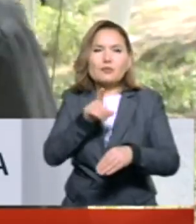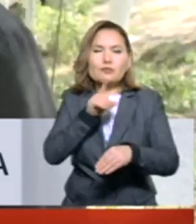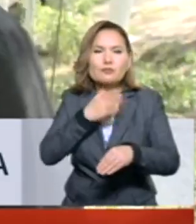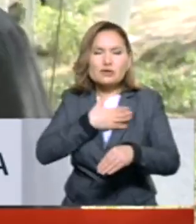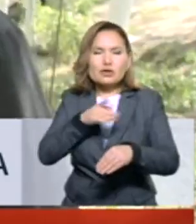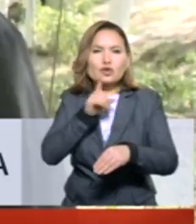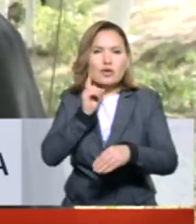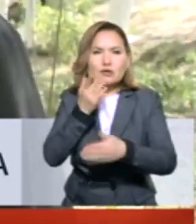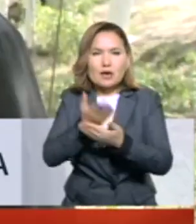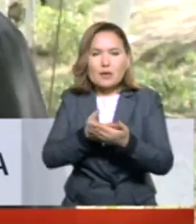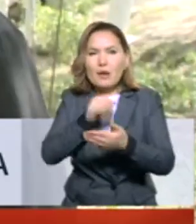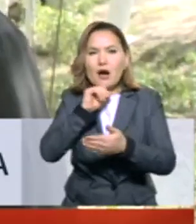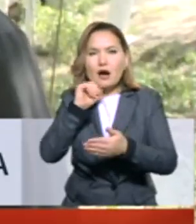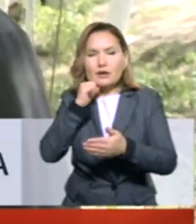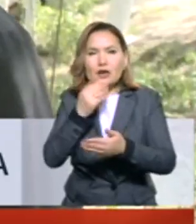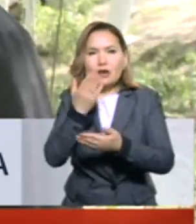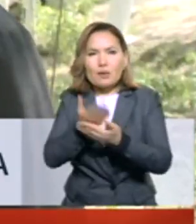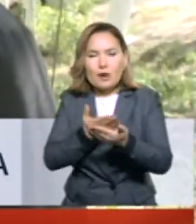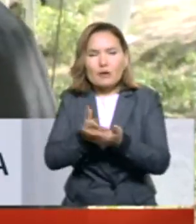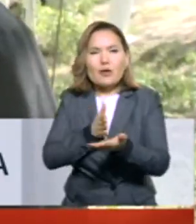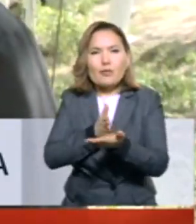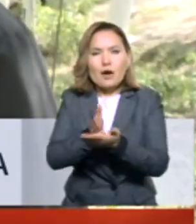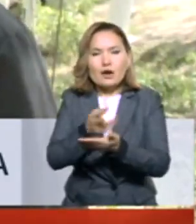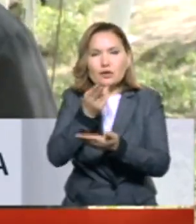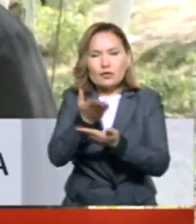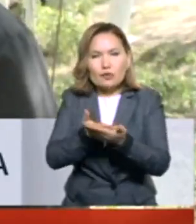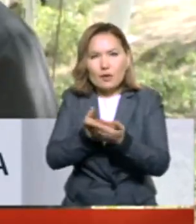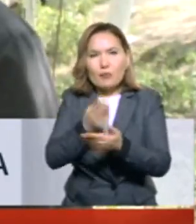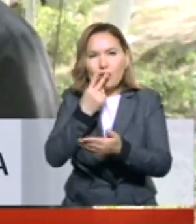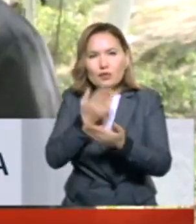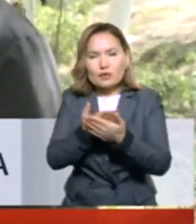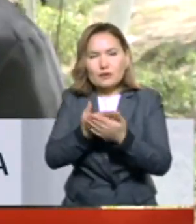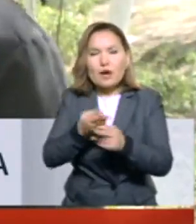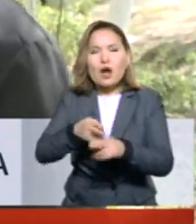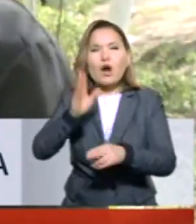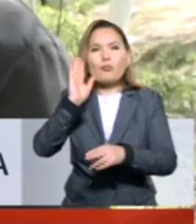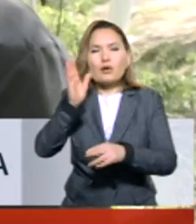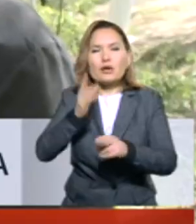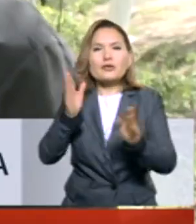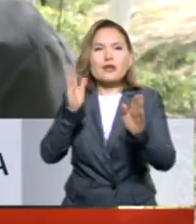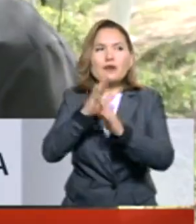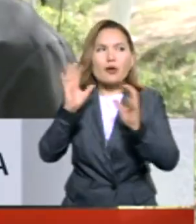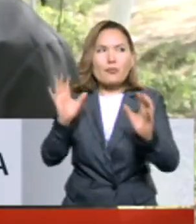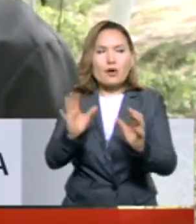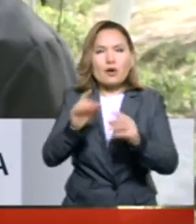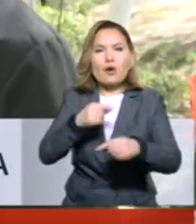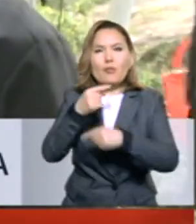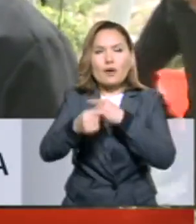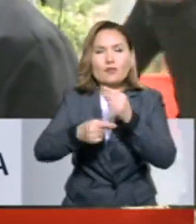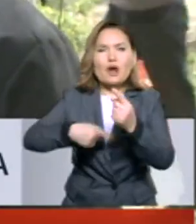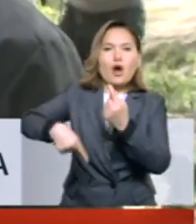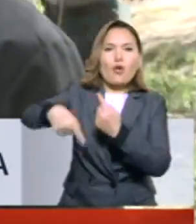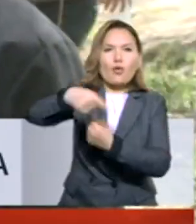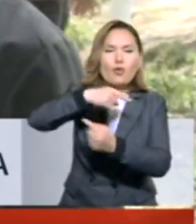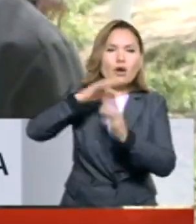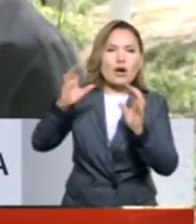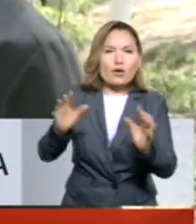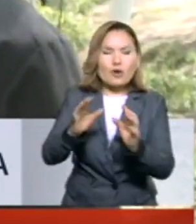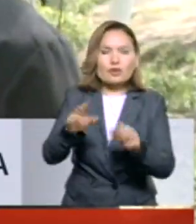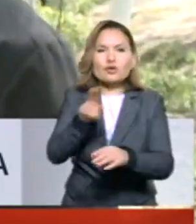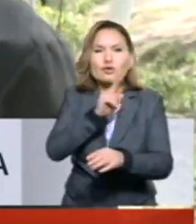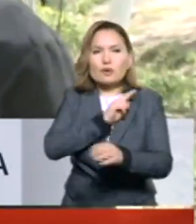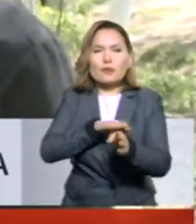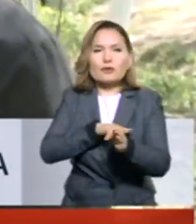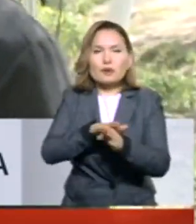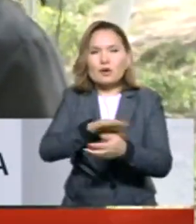деген ардагерлердің бағыт беруі, көрсетуі, келешек мына табиғатты қоршауға қорғауға